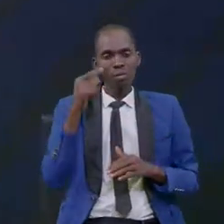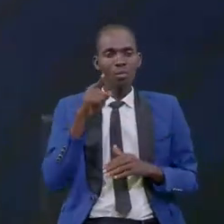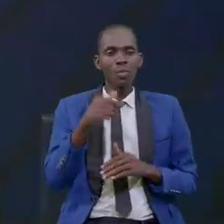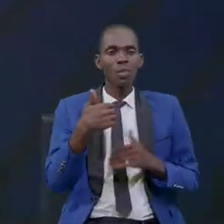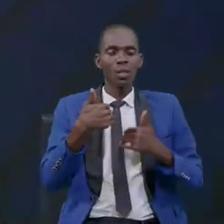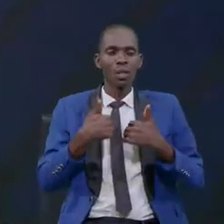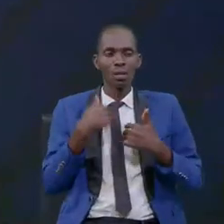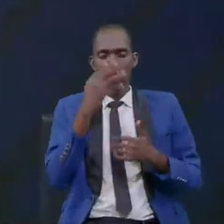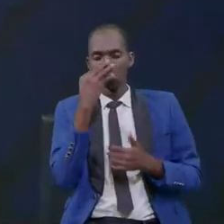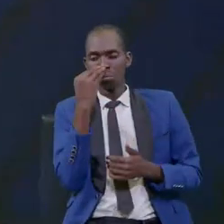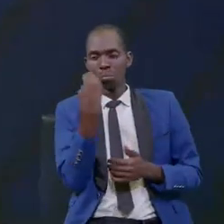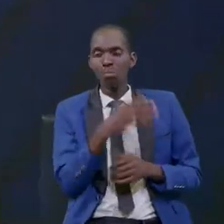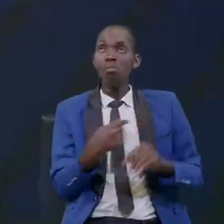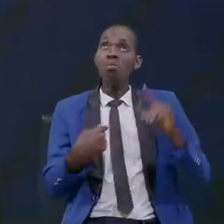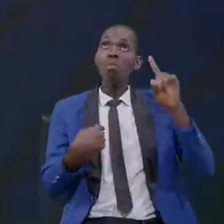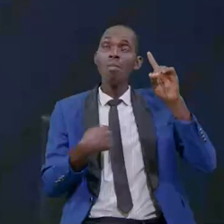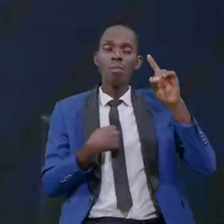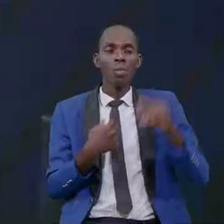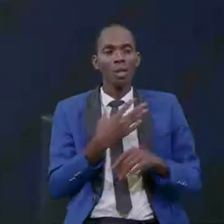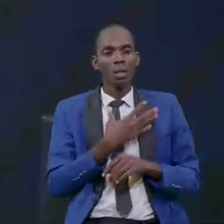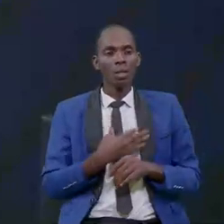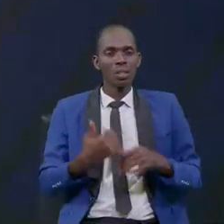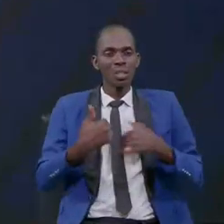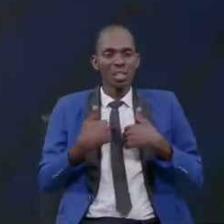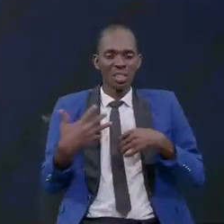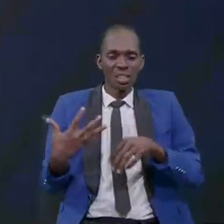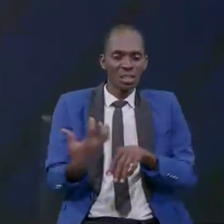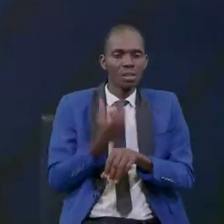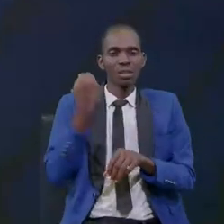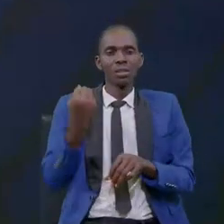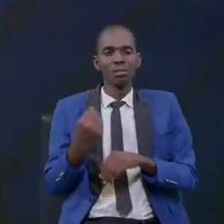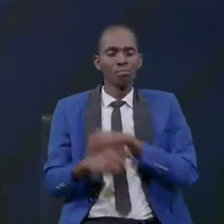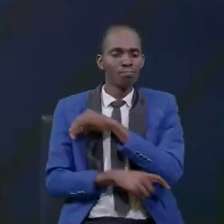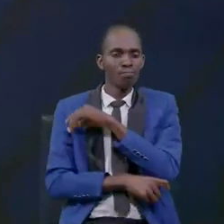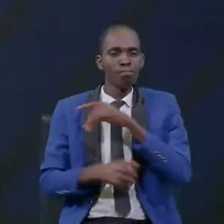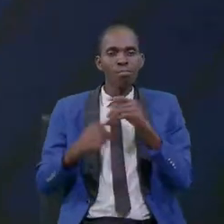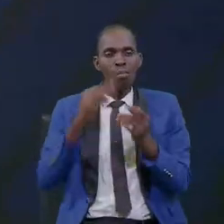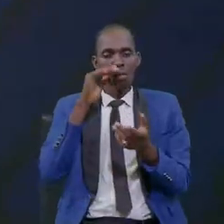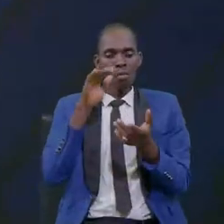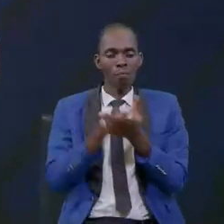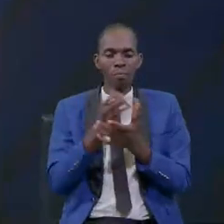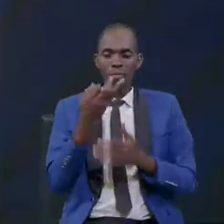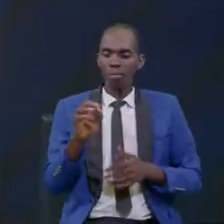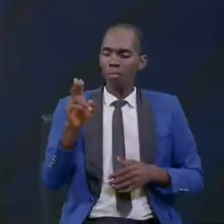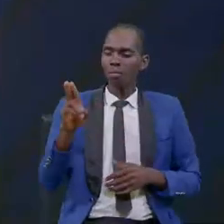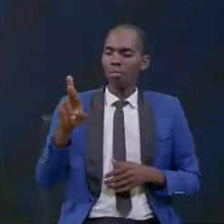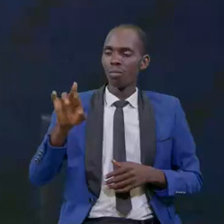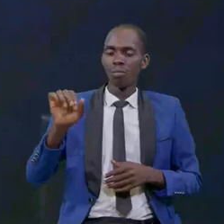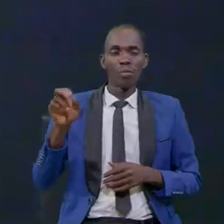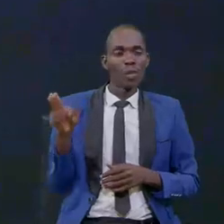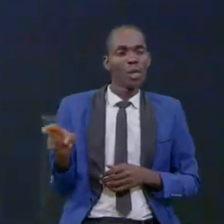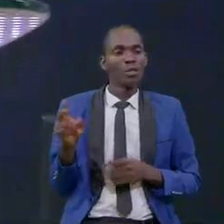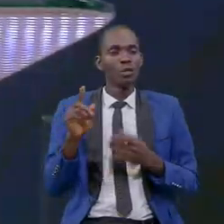parce que tu m'as méprisé et parce que tu as pris la femme d'Uri,